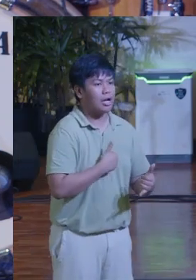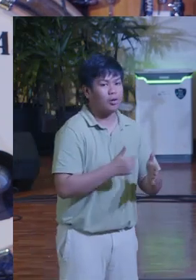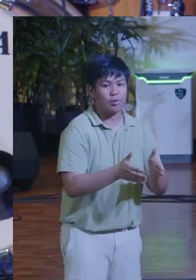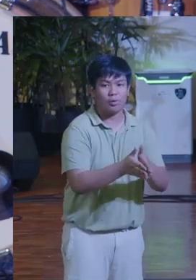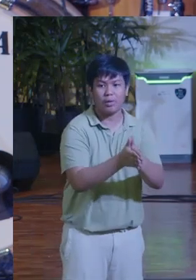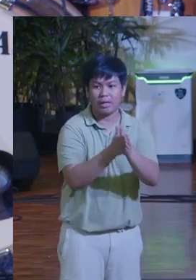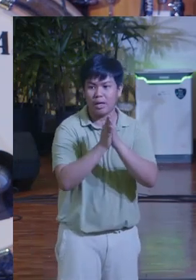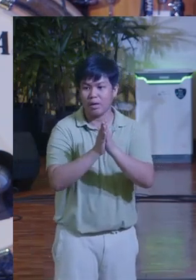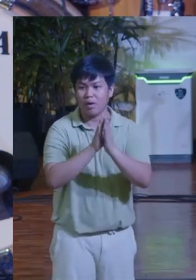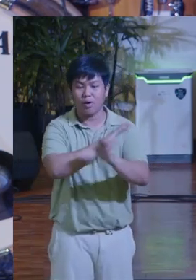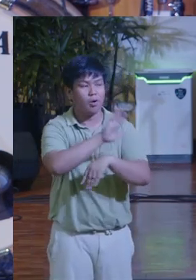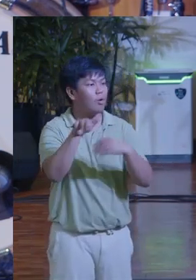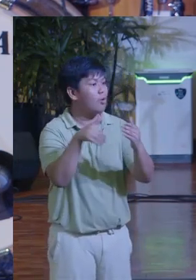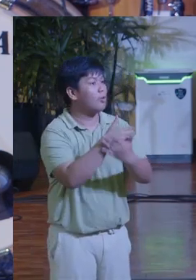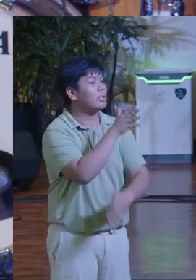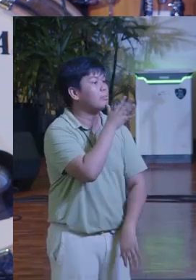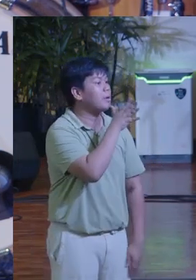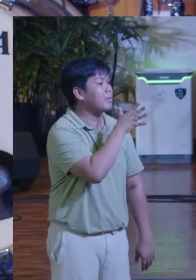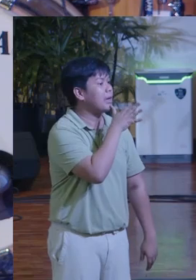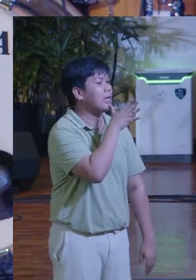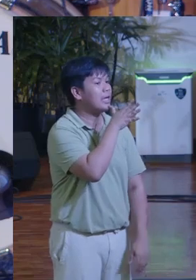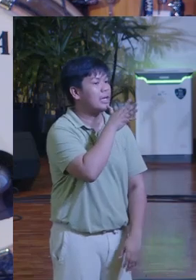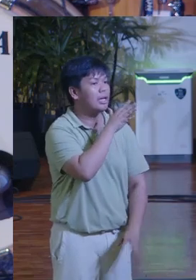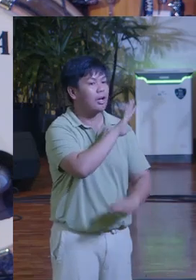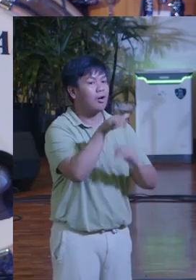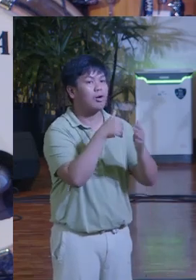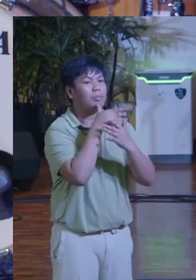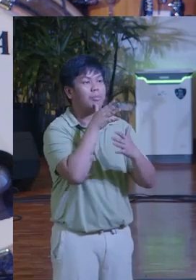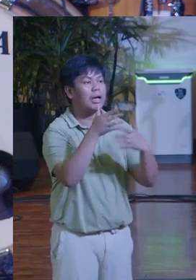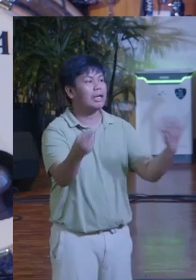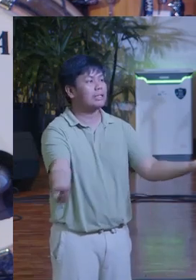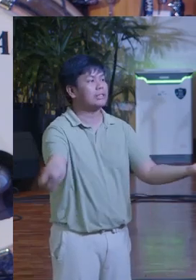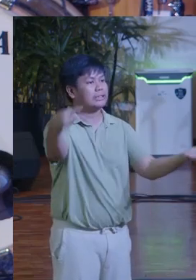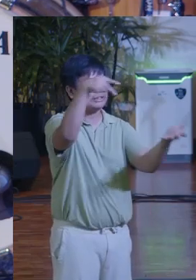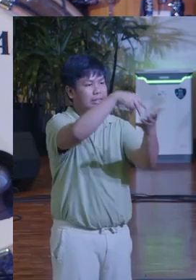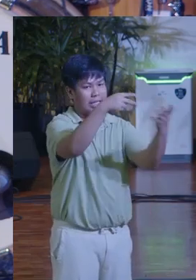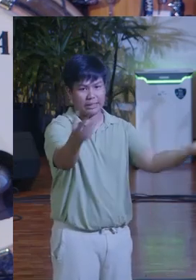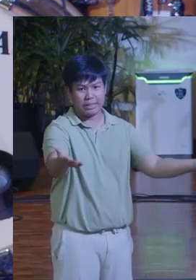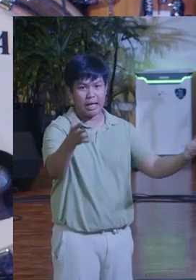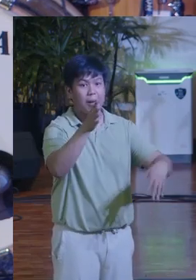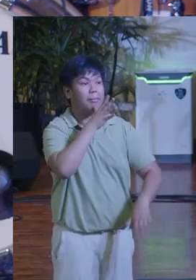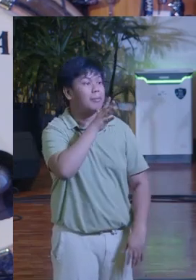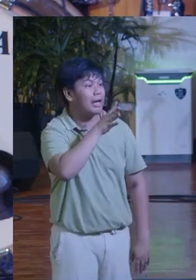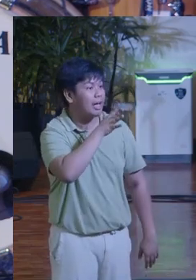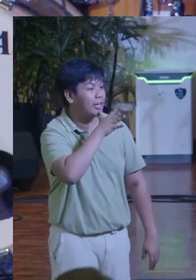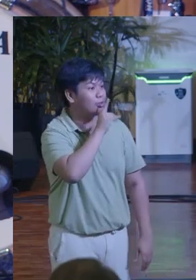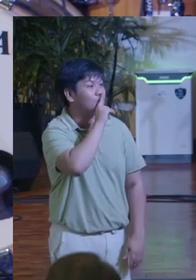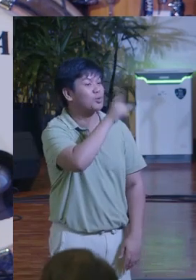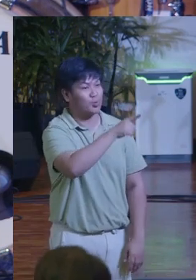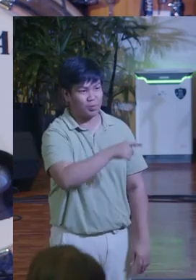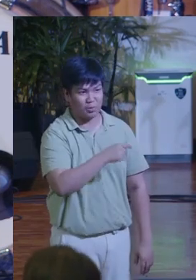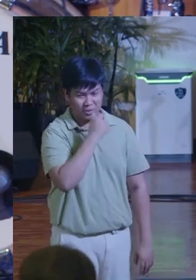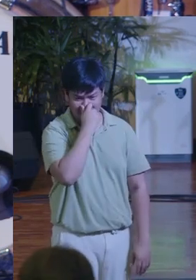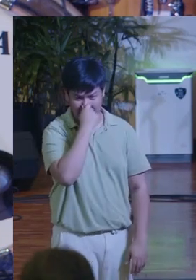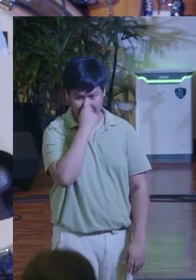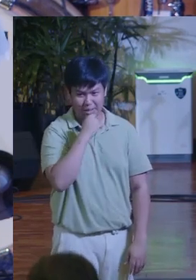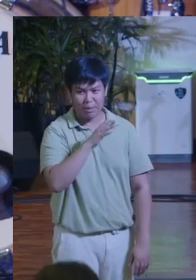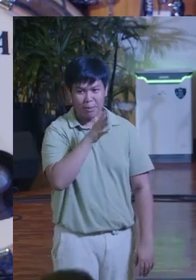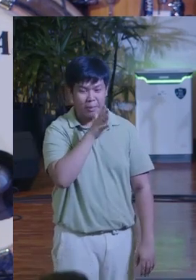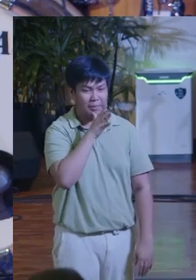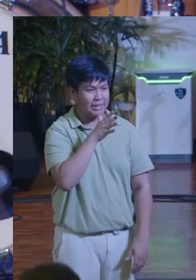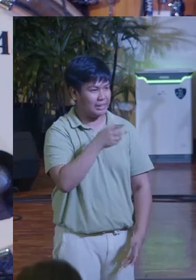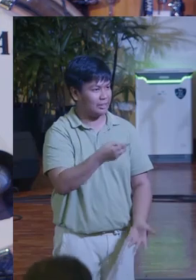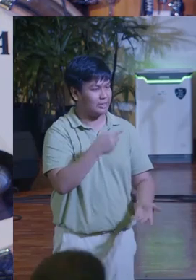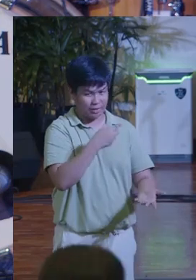ng tahanan, ang ating mga ilaw ng tahanan. No? Yan po. Tayo